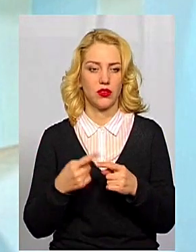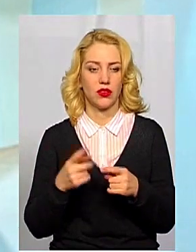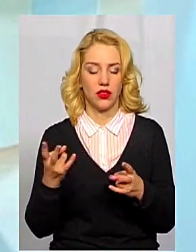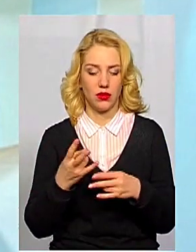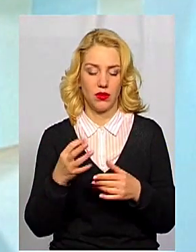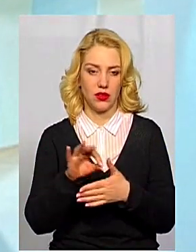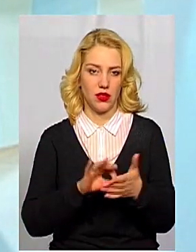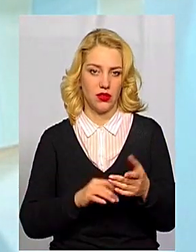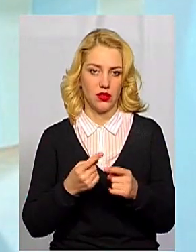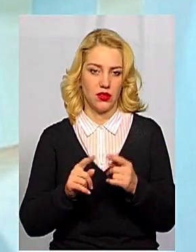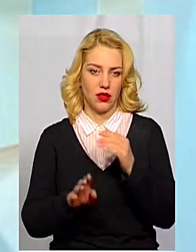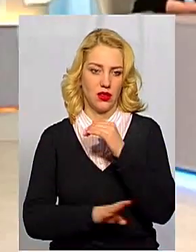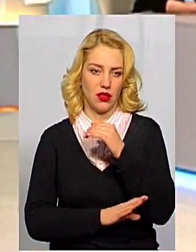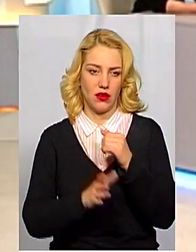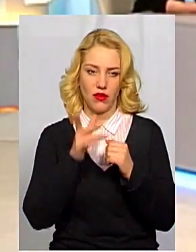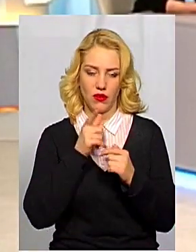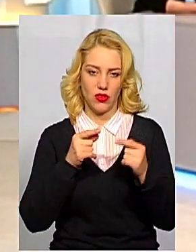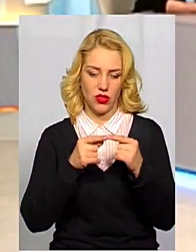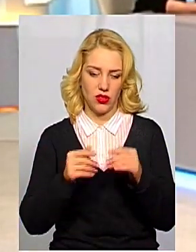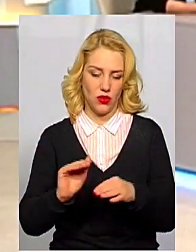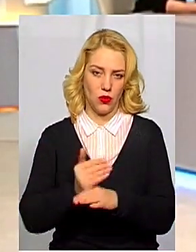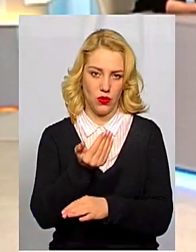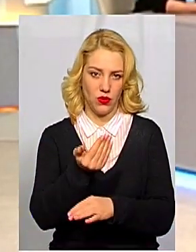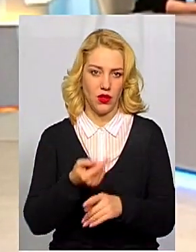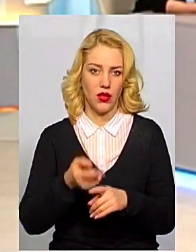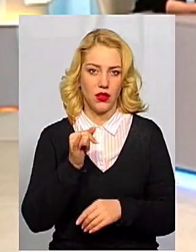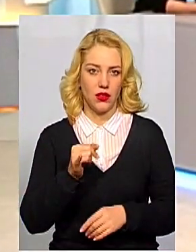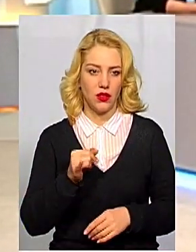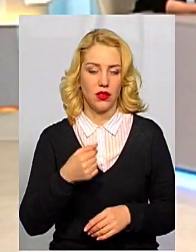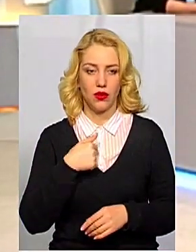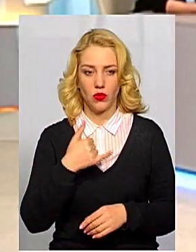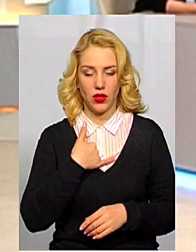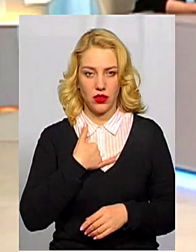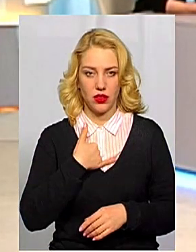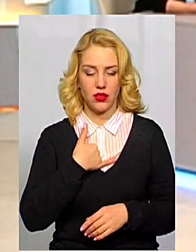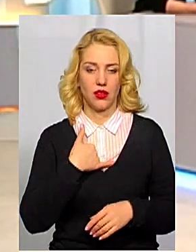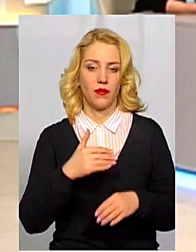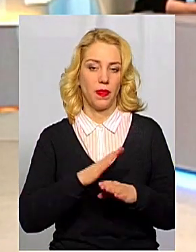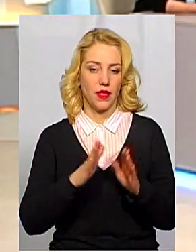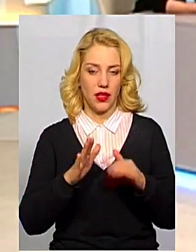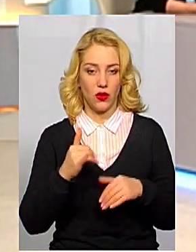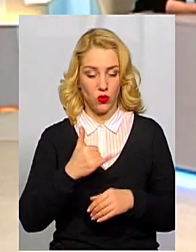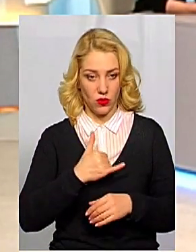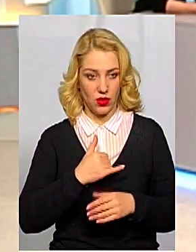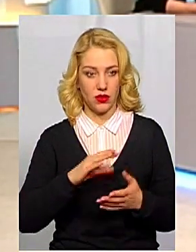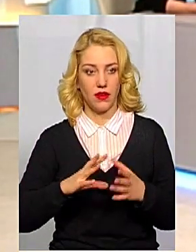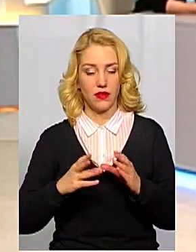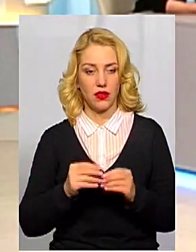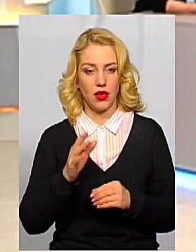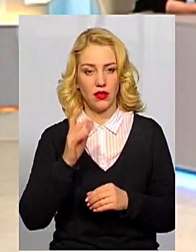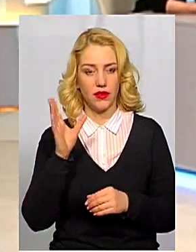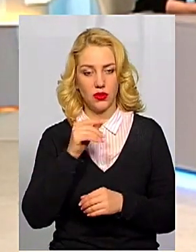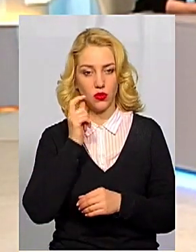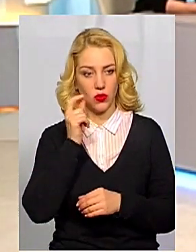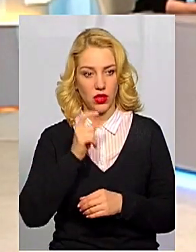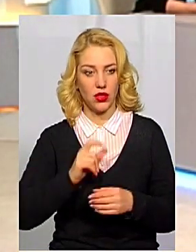цю деревину звідти вчасно вибрати. До речі, я хотів би проілюструвати, от у нас, і не тільки у нас, а взагалі в